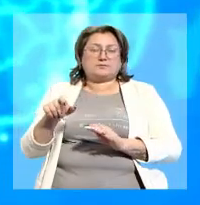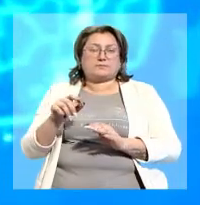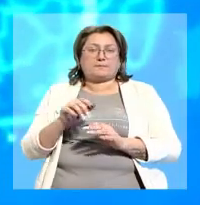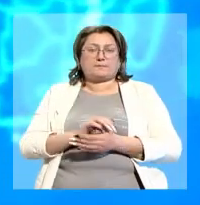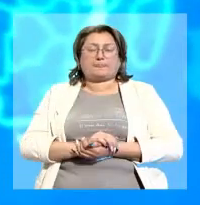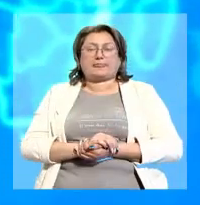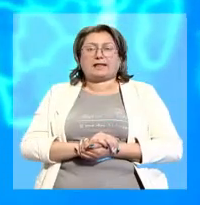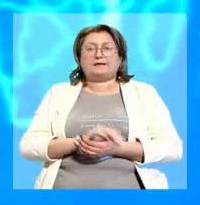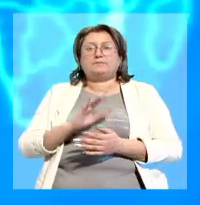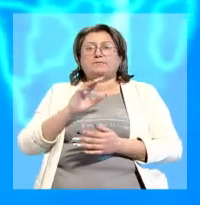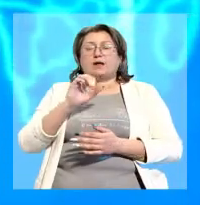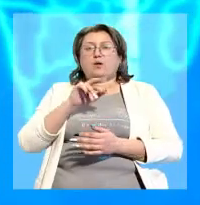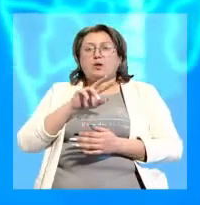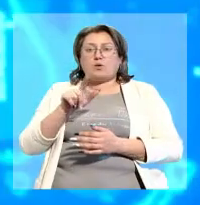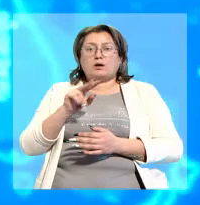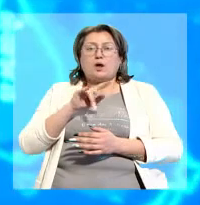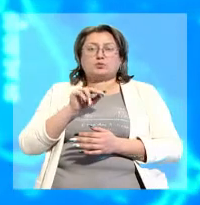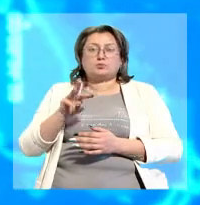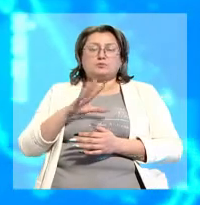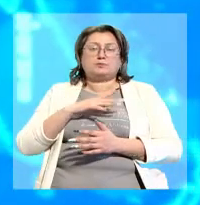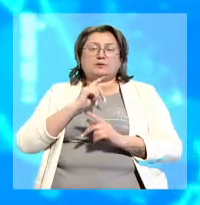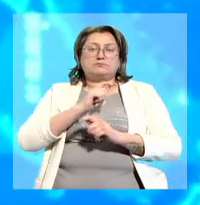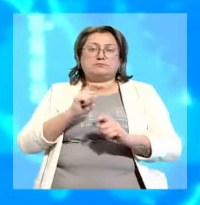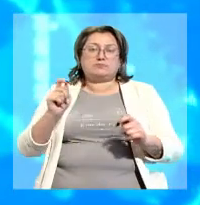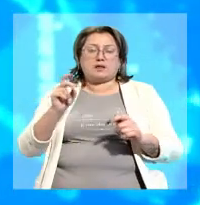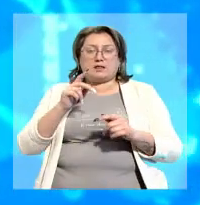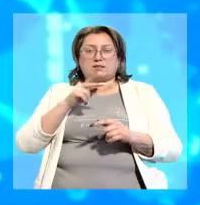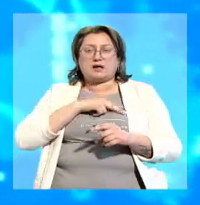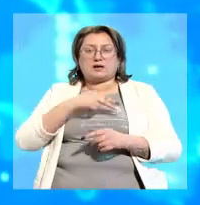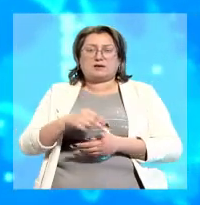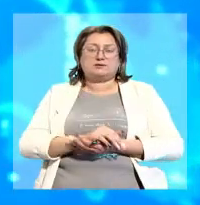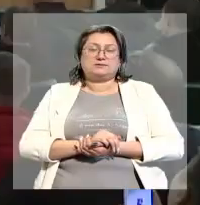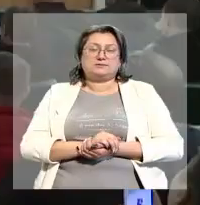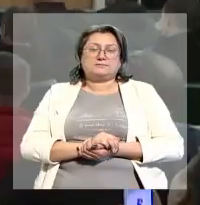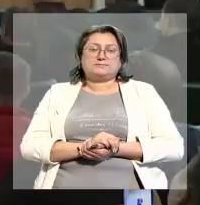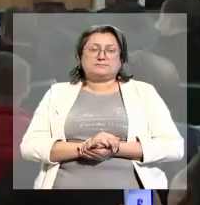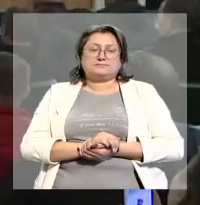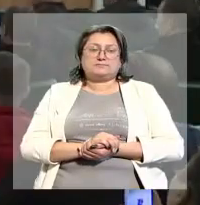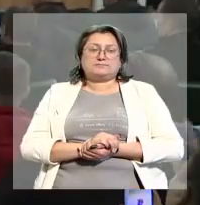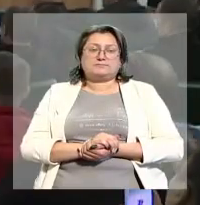табысталды. Еңбек адамдары қатысқан шара Аманқарағай ауылында өтті.